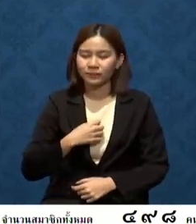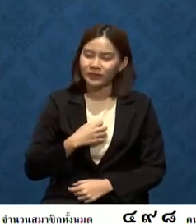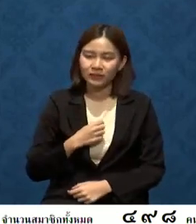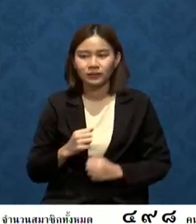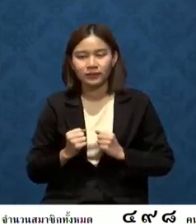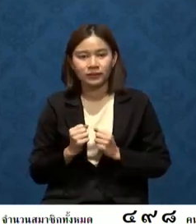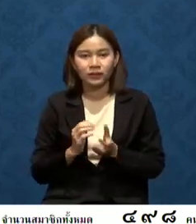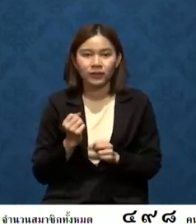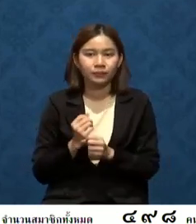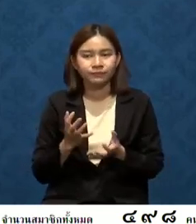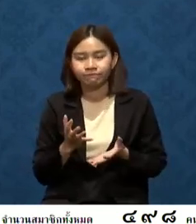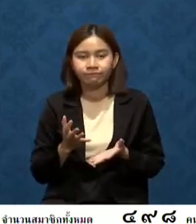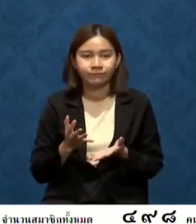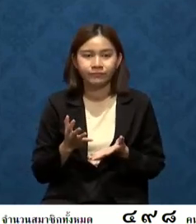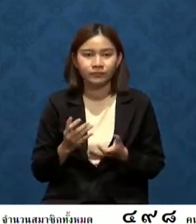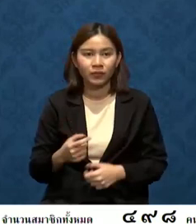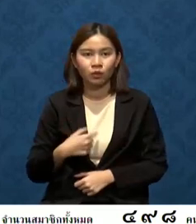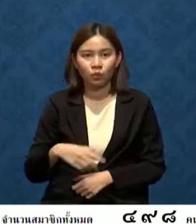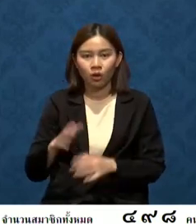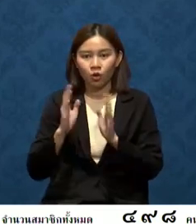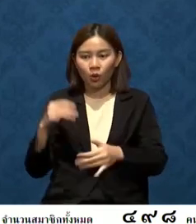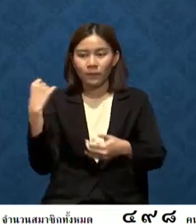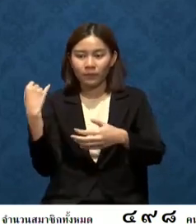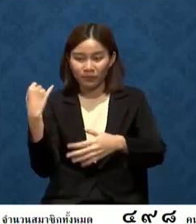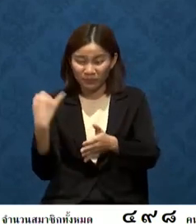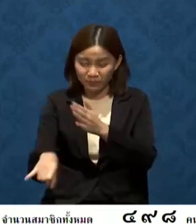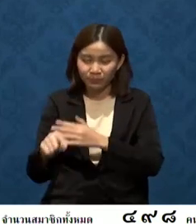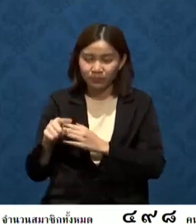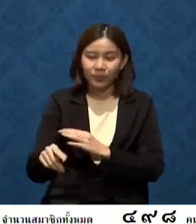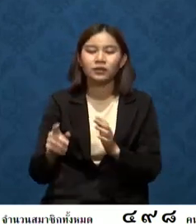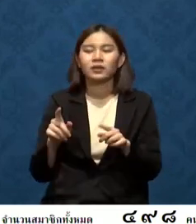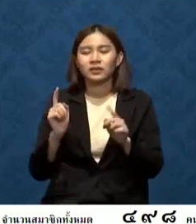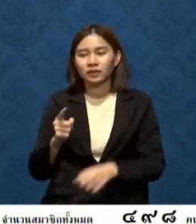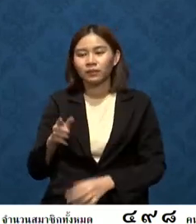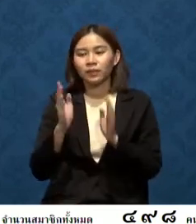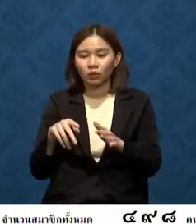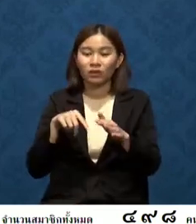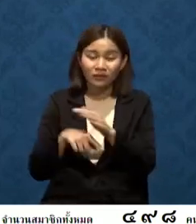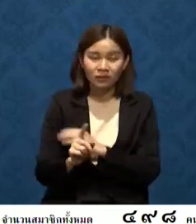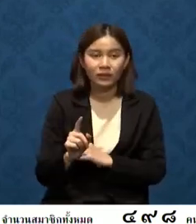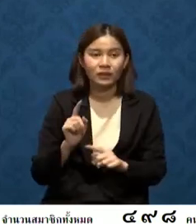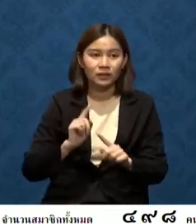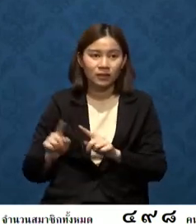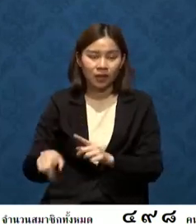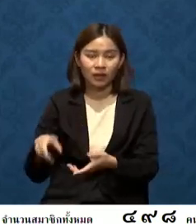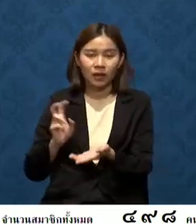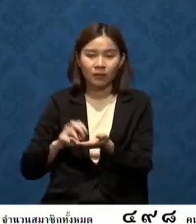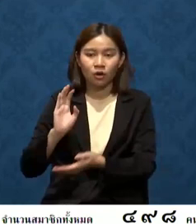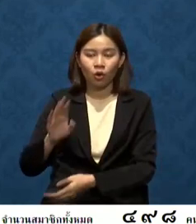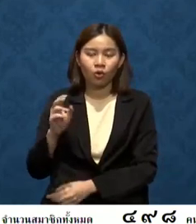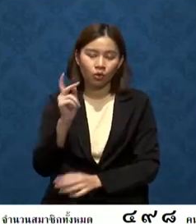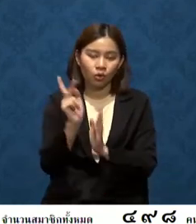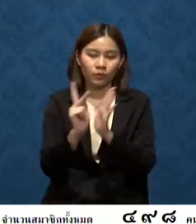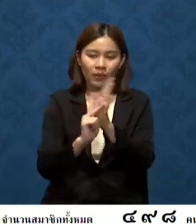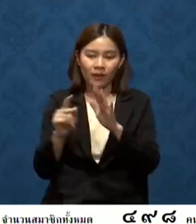ครับแล้วคนเหล่านี้ไม่ใช่ไปเป็นผู้ผิดเป็นฆาตกรเป็นผู้ลี้ภัยมาแล้วก็ถูกรับรองโดยกฎหมายสาก